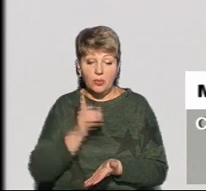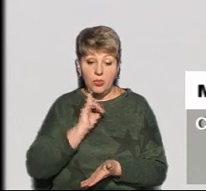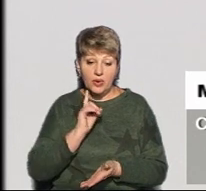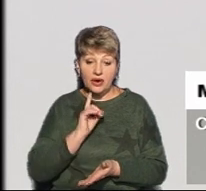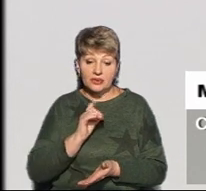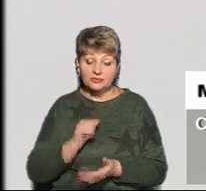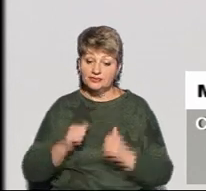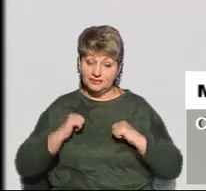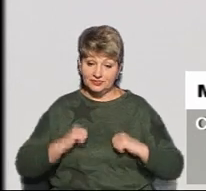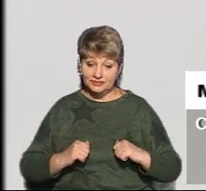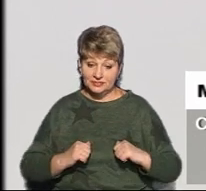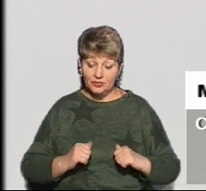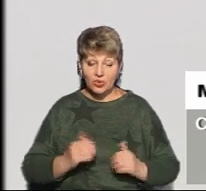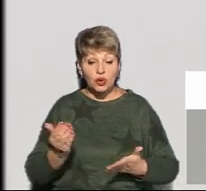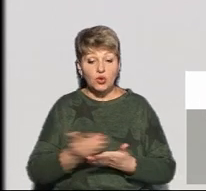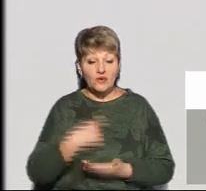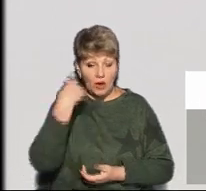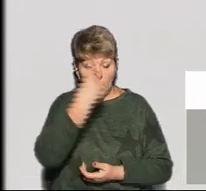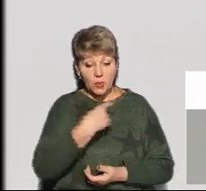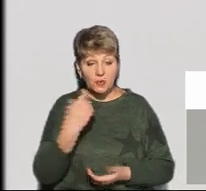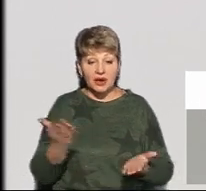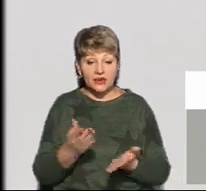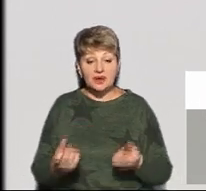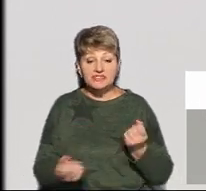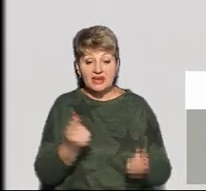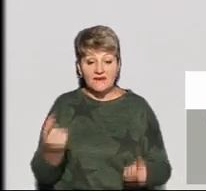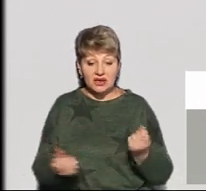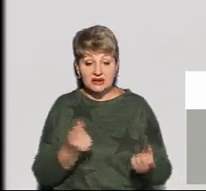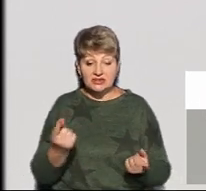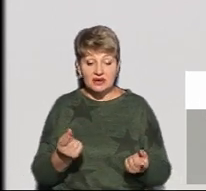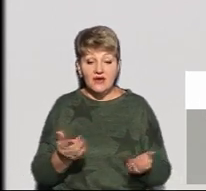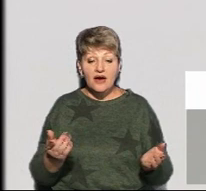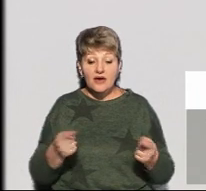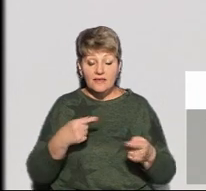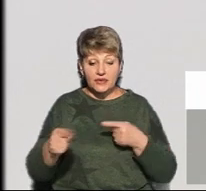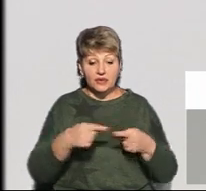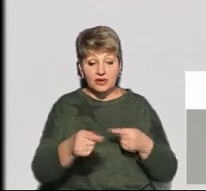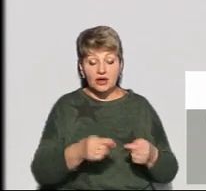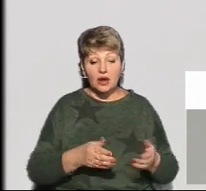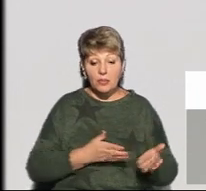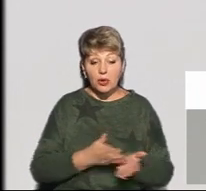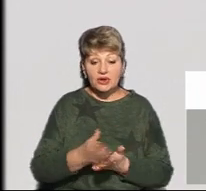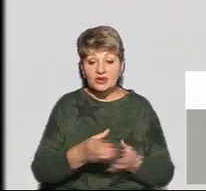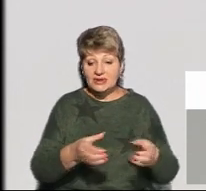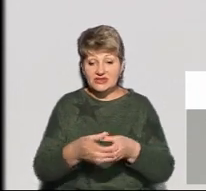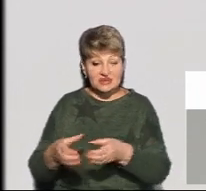оптимізм щодо нових облич, через які з'явилися в певних політичних силах, фракціях тепер